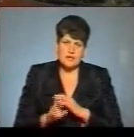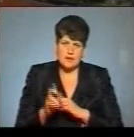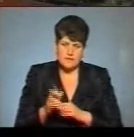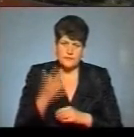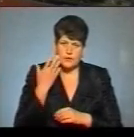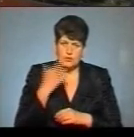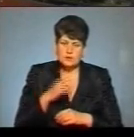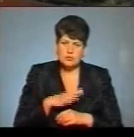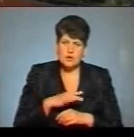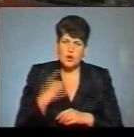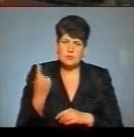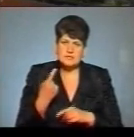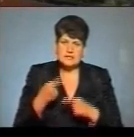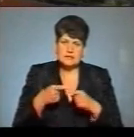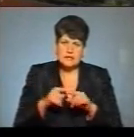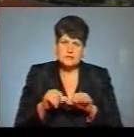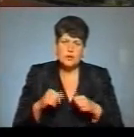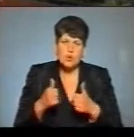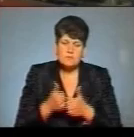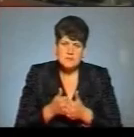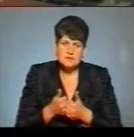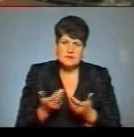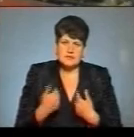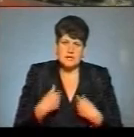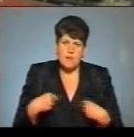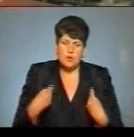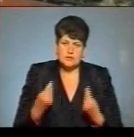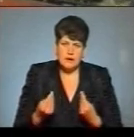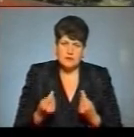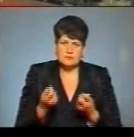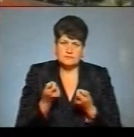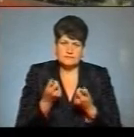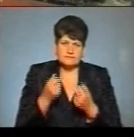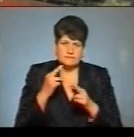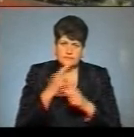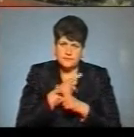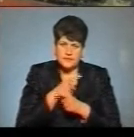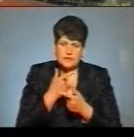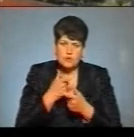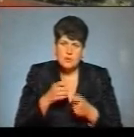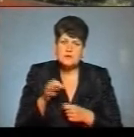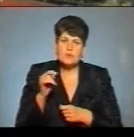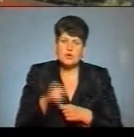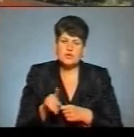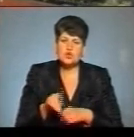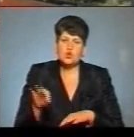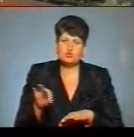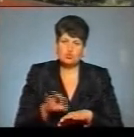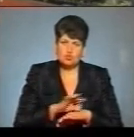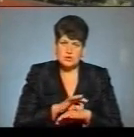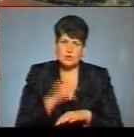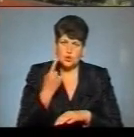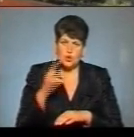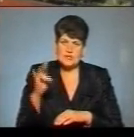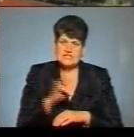проходила обласна техногенна комісія, десь я подала не зовсім коректну інформацію про те, що дружина одного